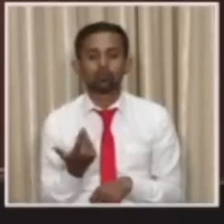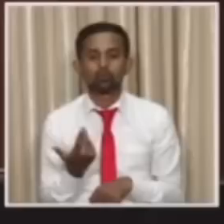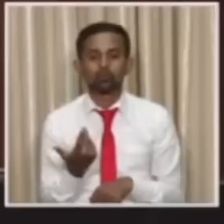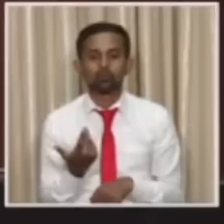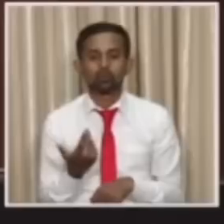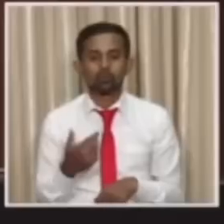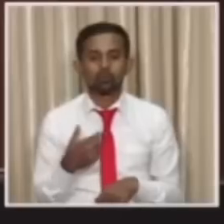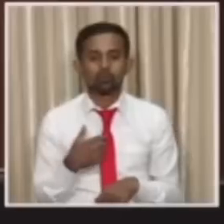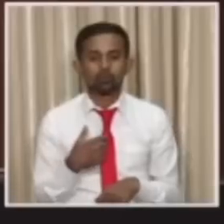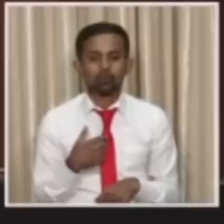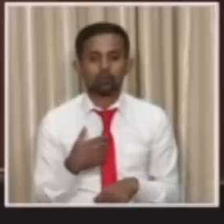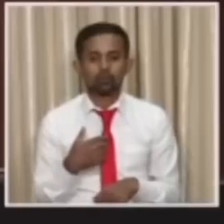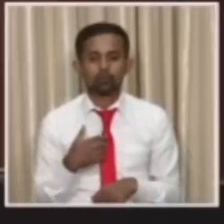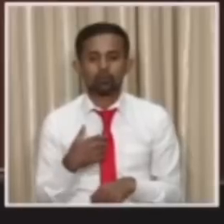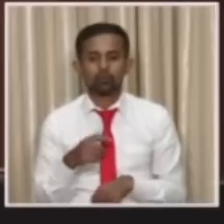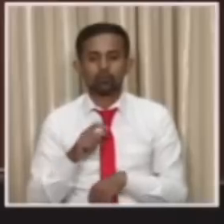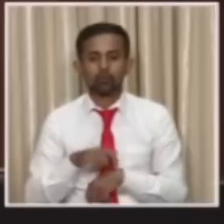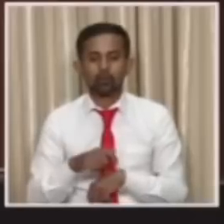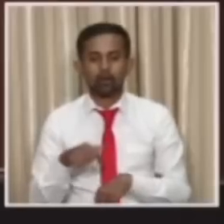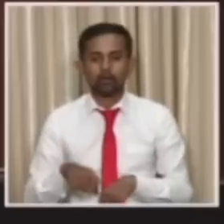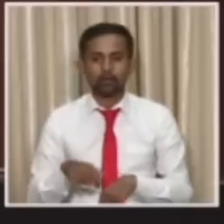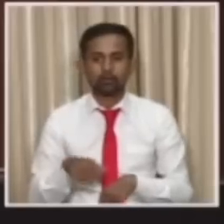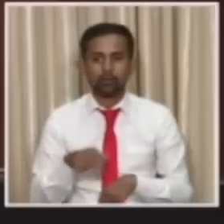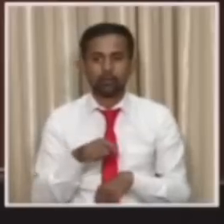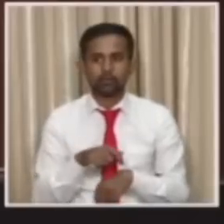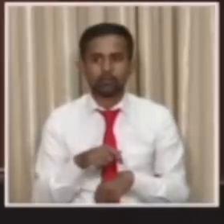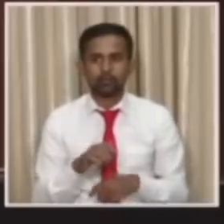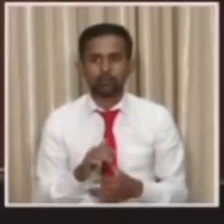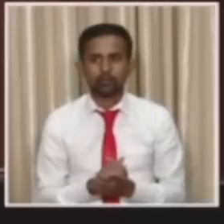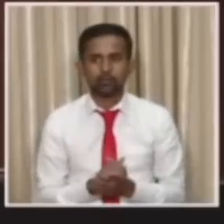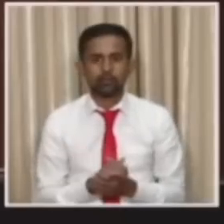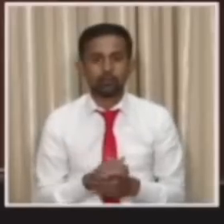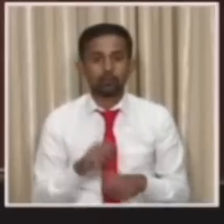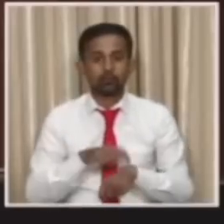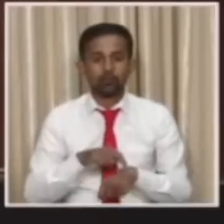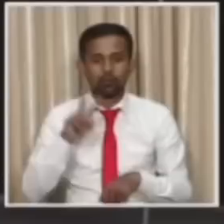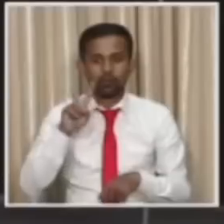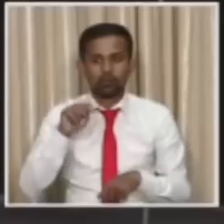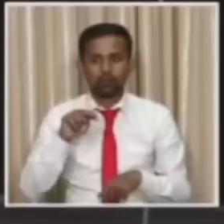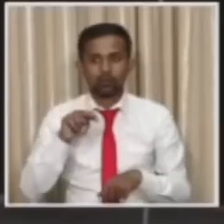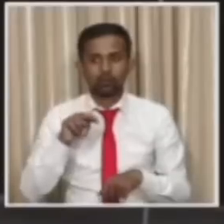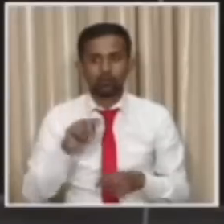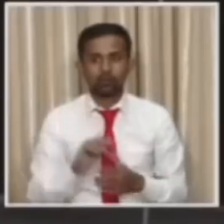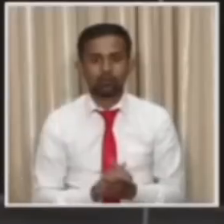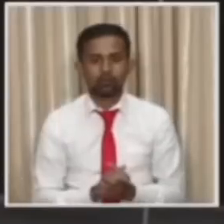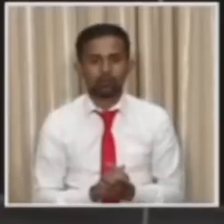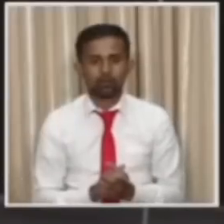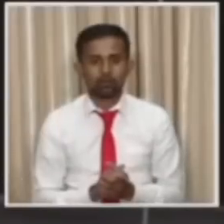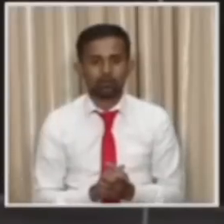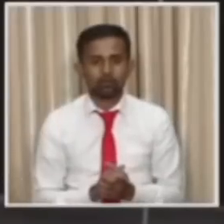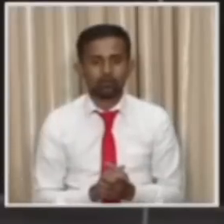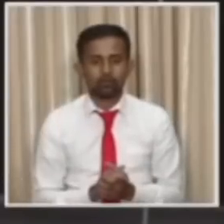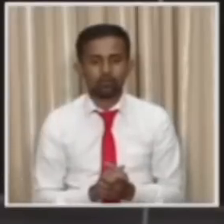මට කතා කරන්න ඕන සභාපතිතුමනි මට කොච්චර වෙලාව තියෙනවද ඔබතුමාට විනාඩි 20ක කාලයක් තියෙනවා විනාඩි 20 ඔව් ගරු සභාපතිතුමනි